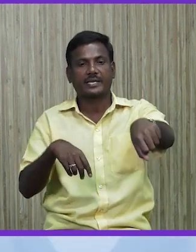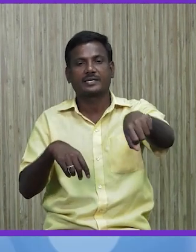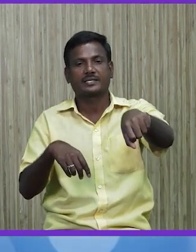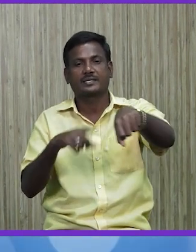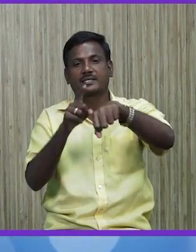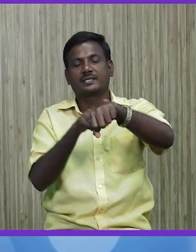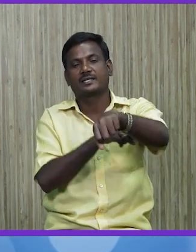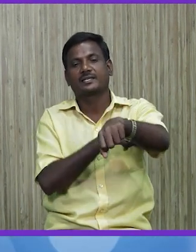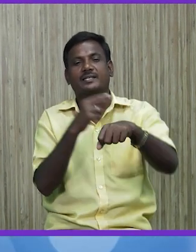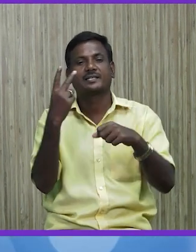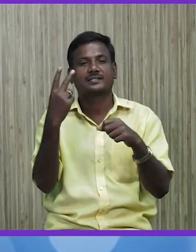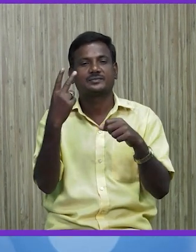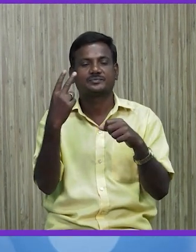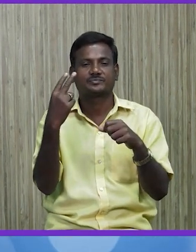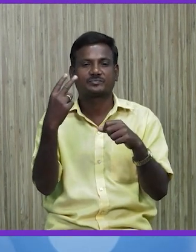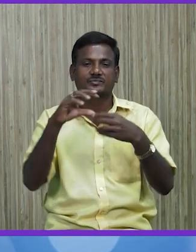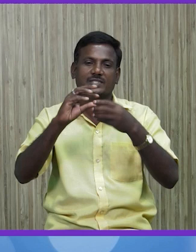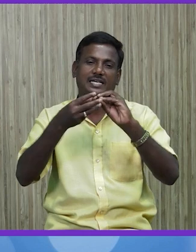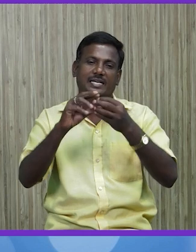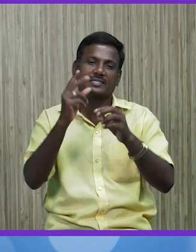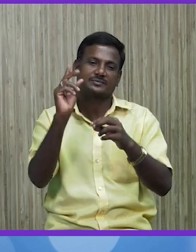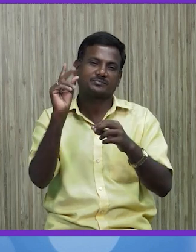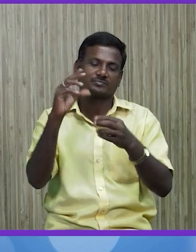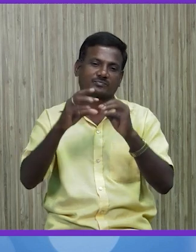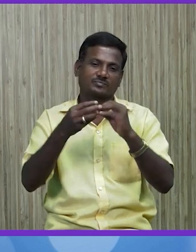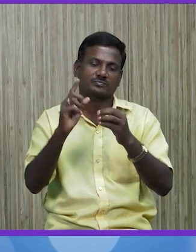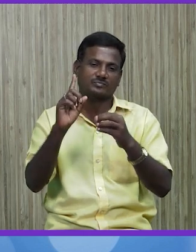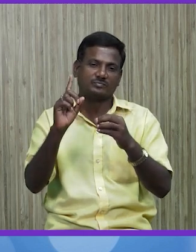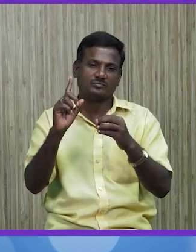புகல் 2 நமரம் கdeathல்